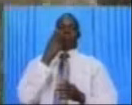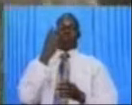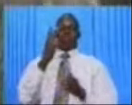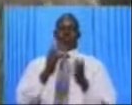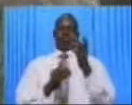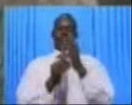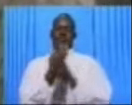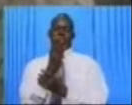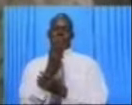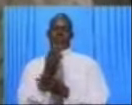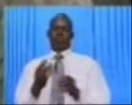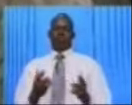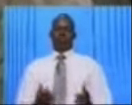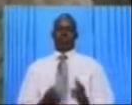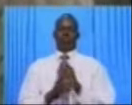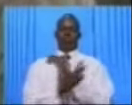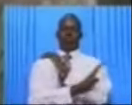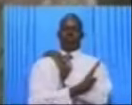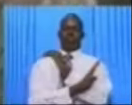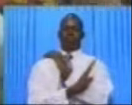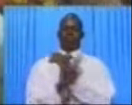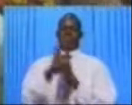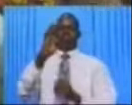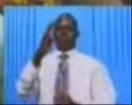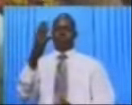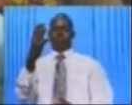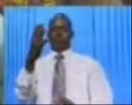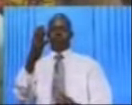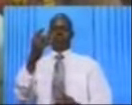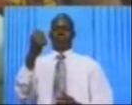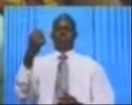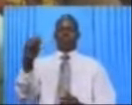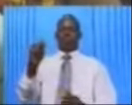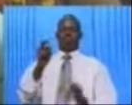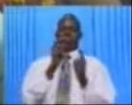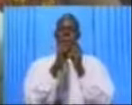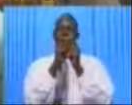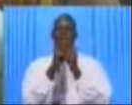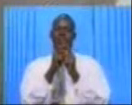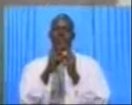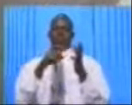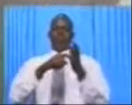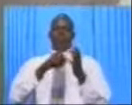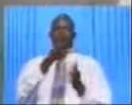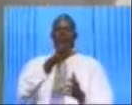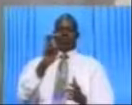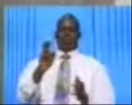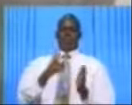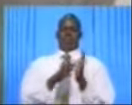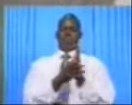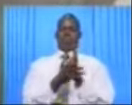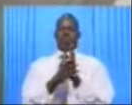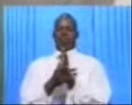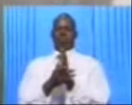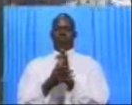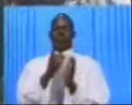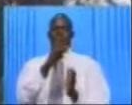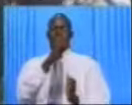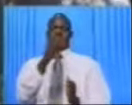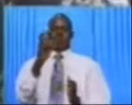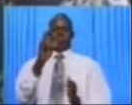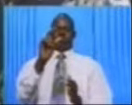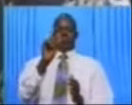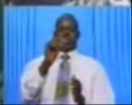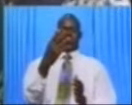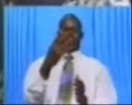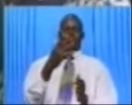production dans la zone de Bagré. 14 000 tonnes de riz padi, 1 360 tonnes pour le maïs, 125 tonnes pour le manioc et